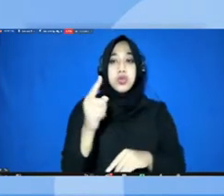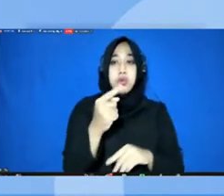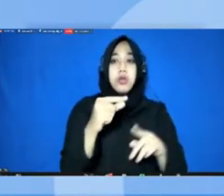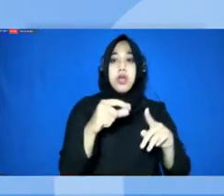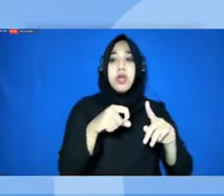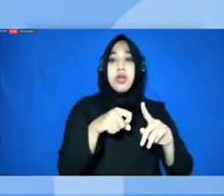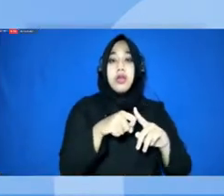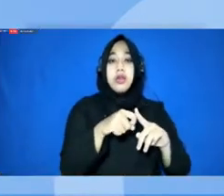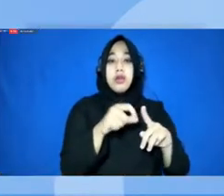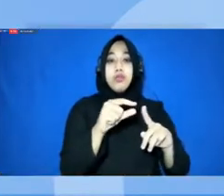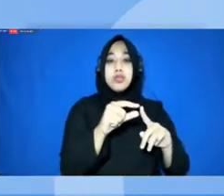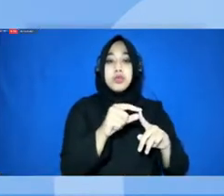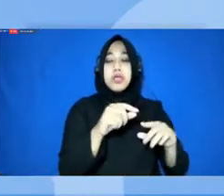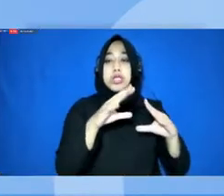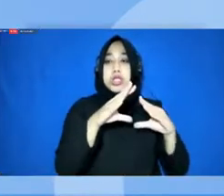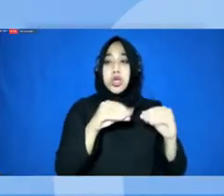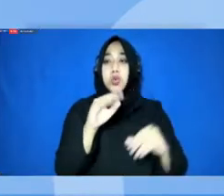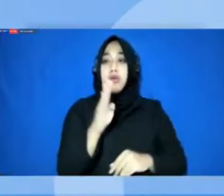Jajawai. Tugasnya